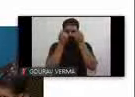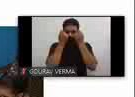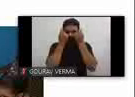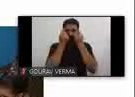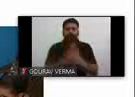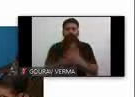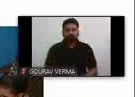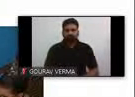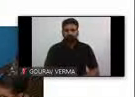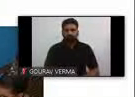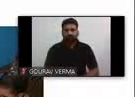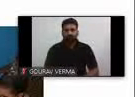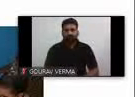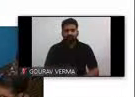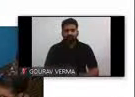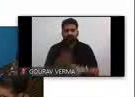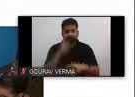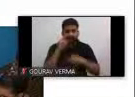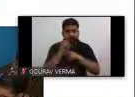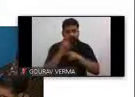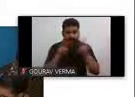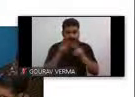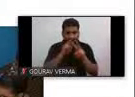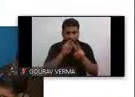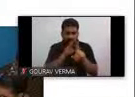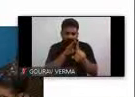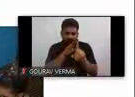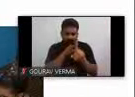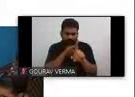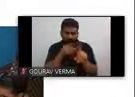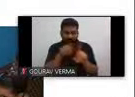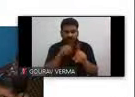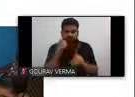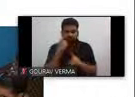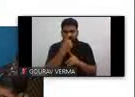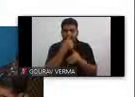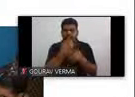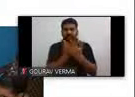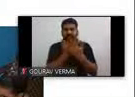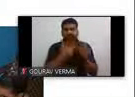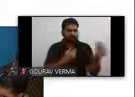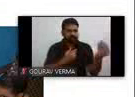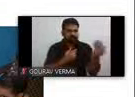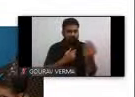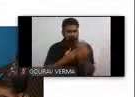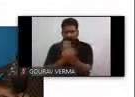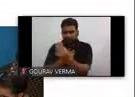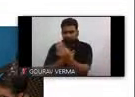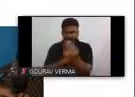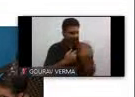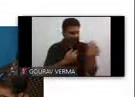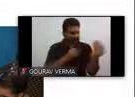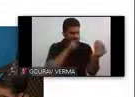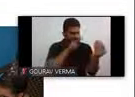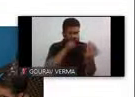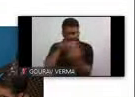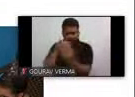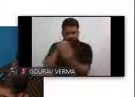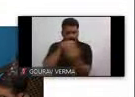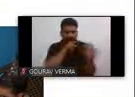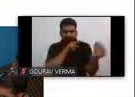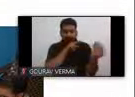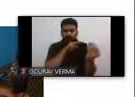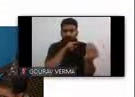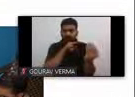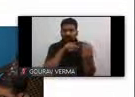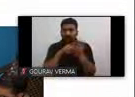विजुअल ट्रैकिंग, आईज फॉलोइंग ए मूविंग ऑब्जेक्ट. एक कोई भी मूविंग ऑब्जेक्ट है उसमें